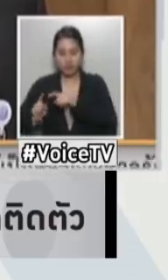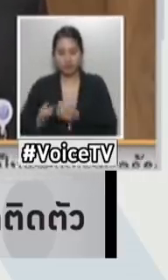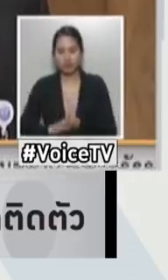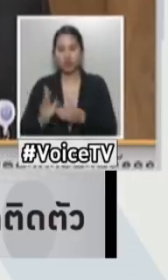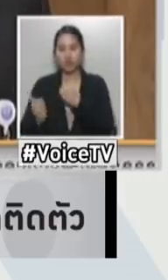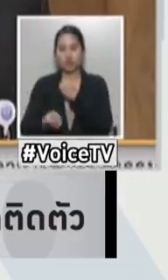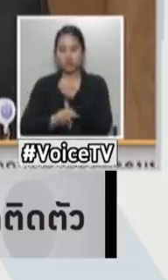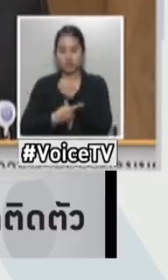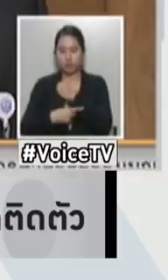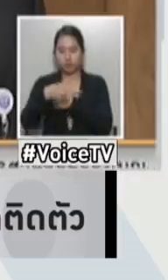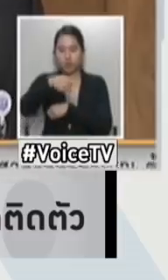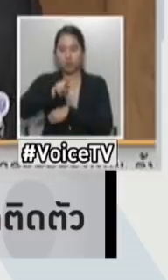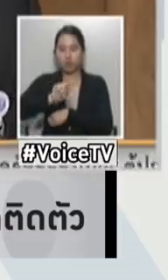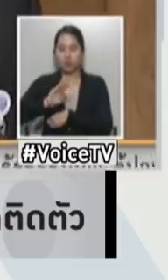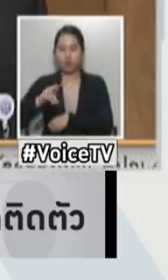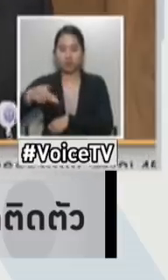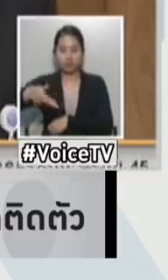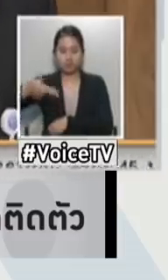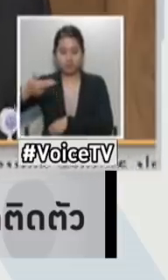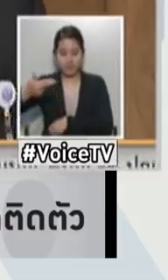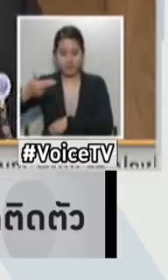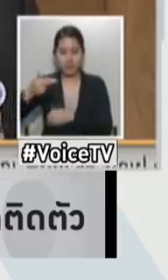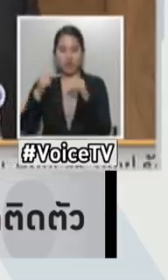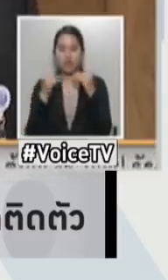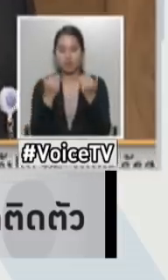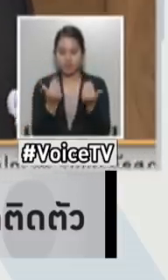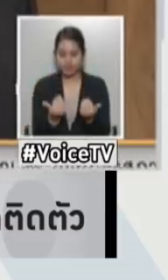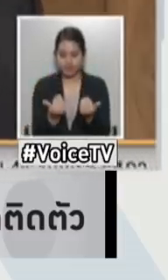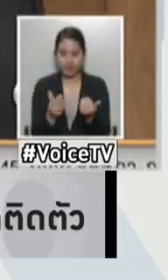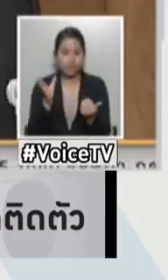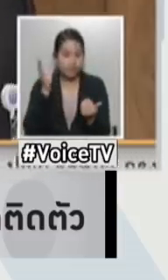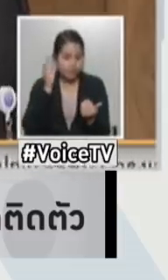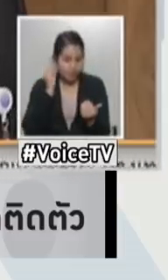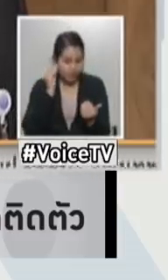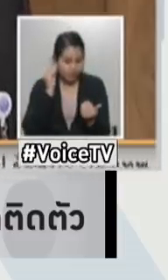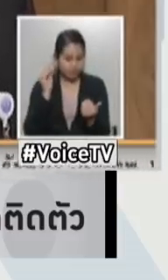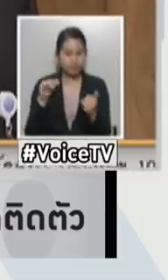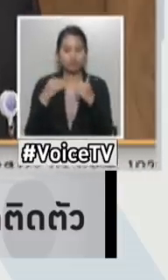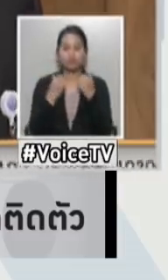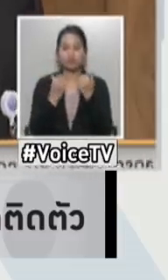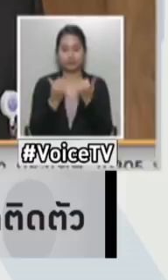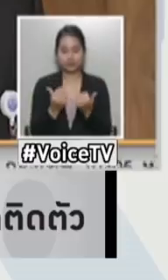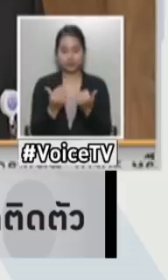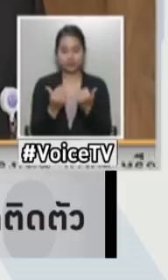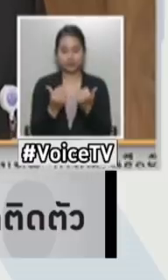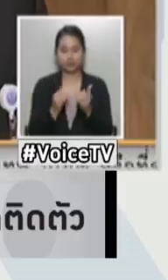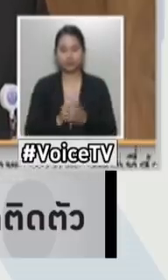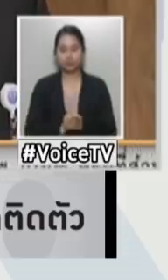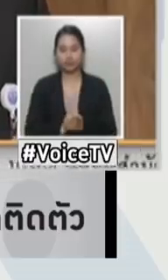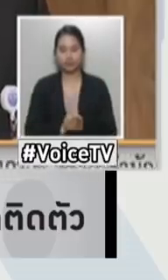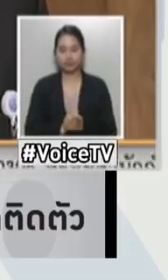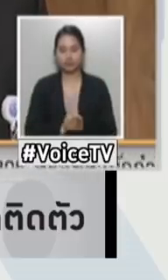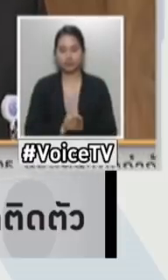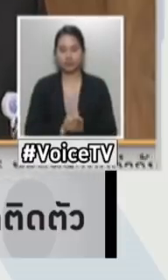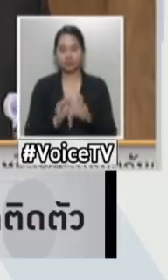ที่หนังสือพิมพ์ออสเตรเลียลงเนี่ยบิดเบือนก็จะได้ฟ้องร้องหนังสือพิมพ์ออสเตรเลียไปเลยว่าโกหกใส่ร้ายทำ